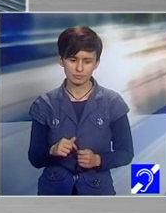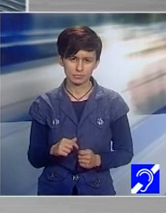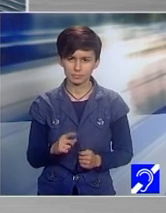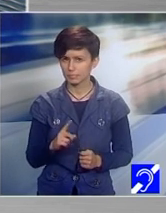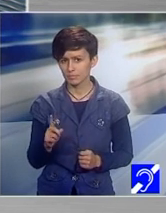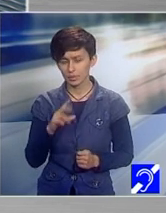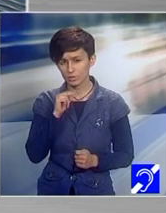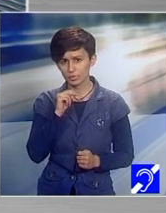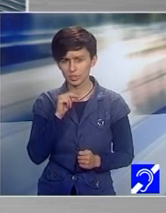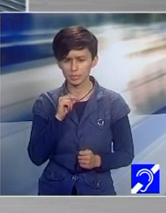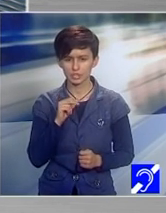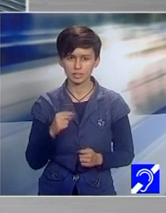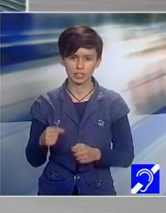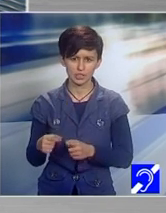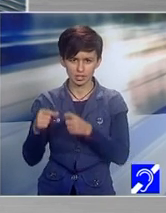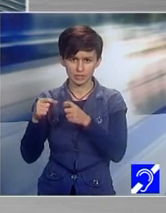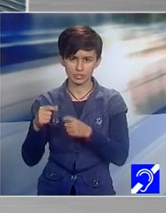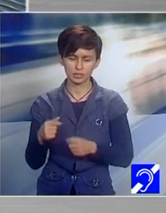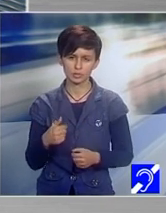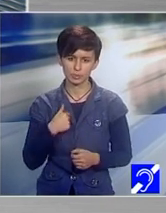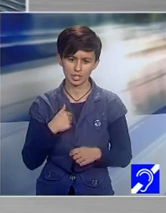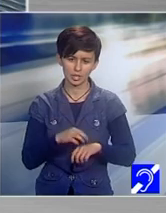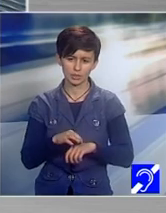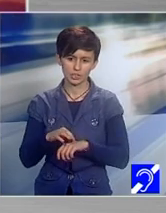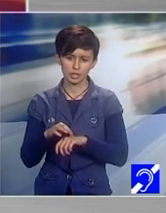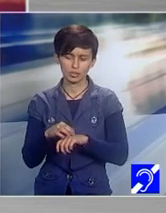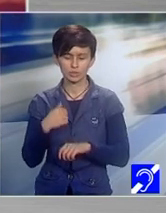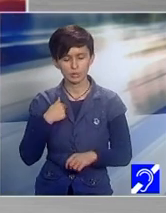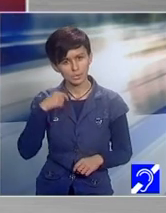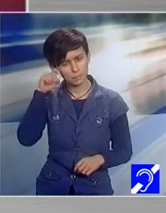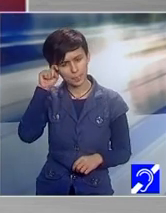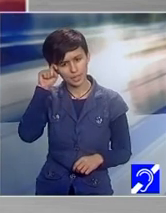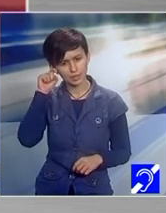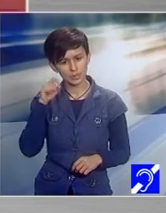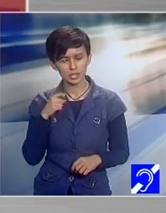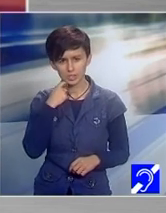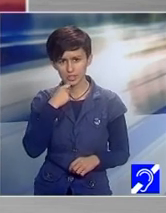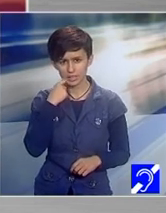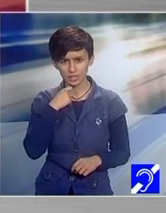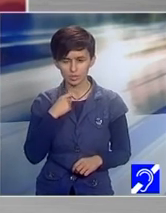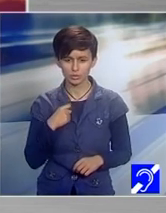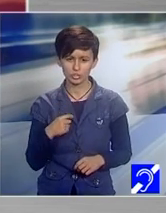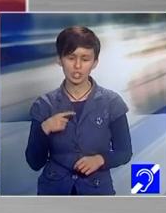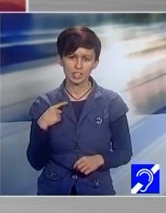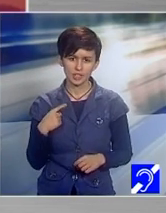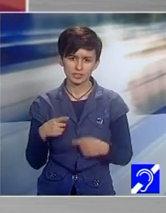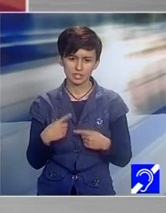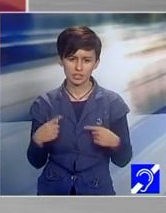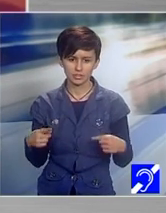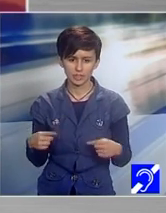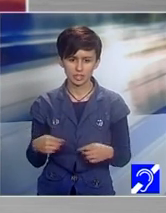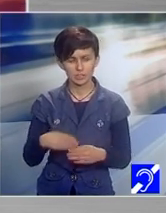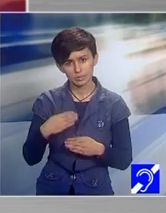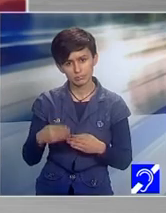Nu mă refer numai la instituția pe care o conduc. Cred că Clujul se deosebește de restul